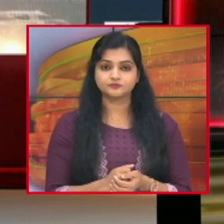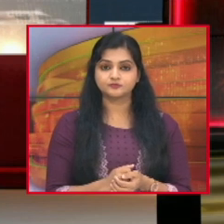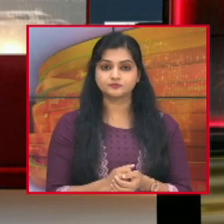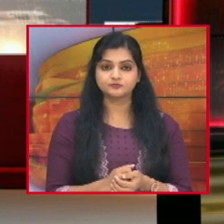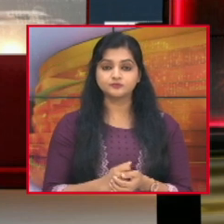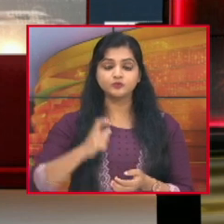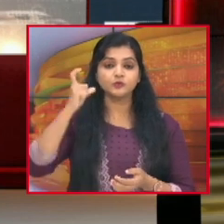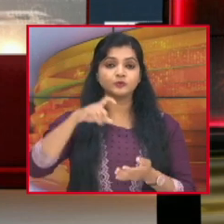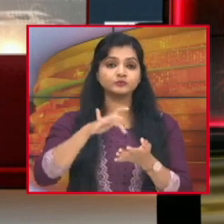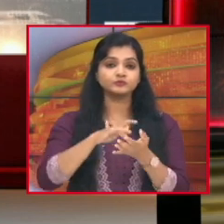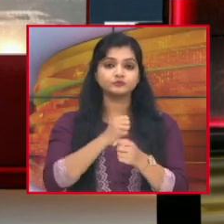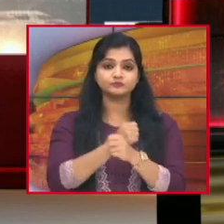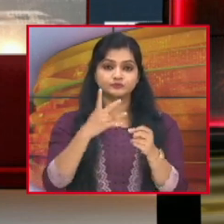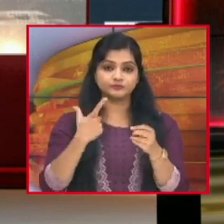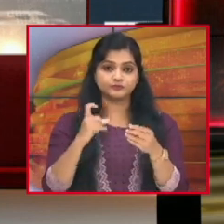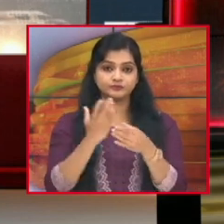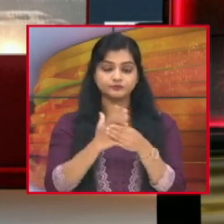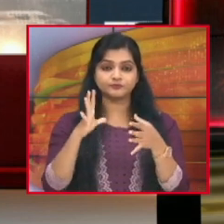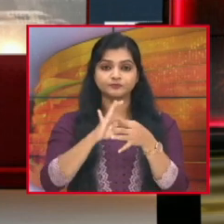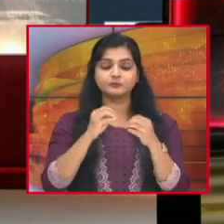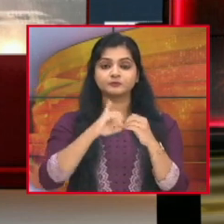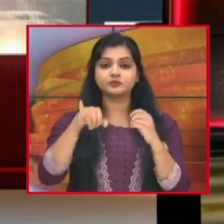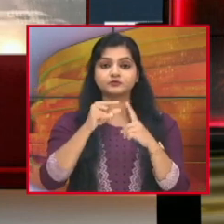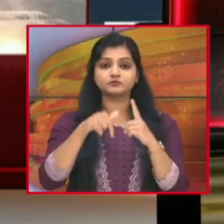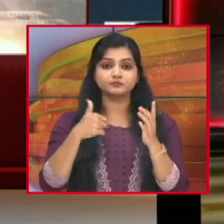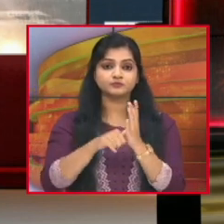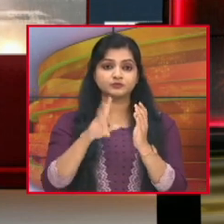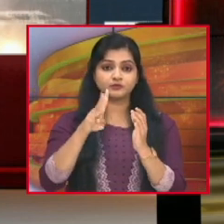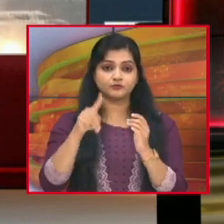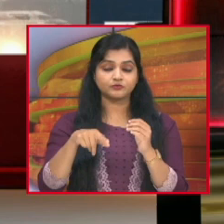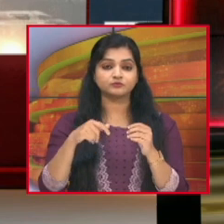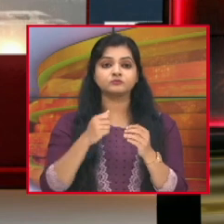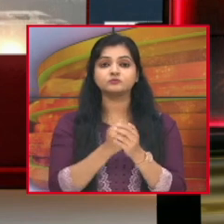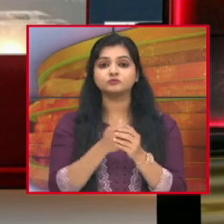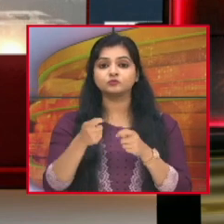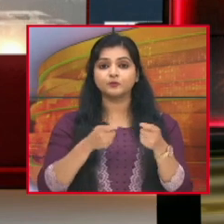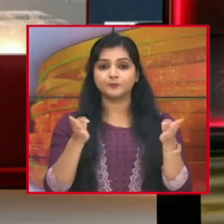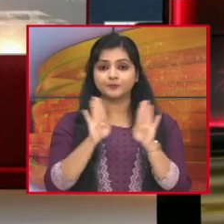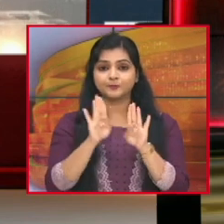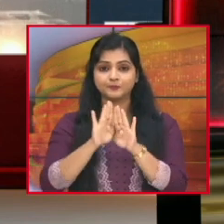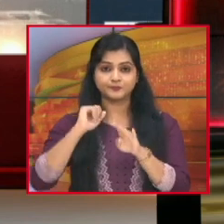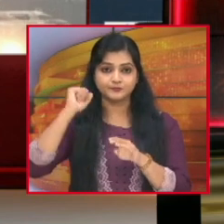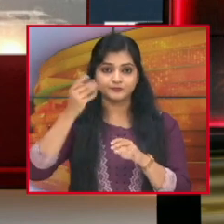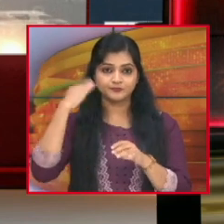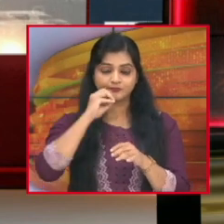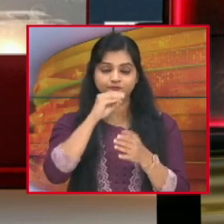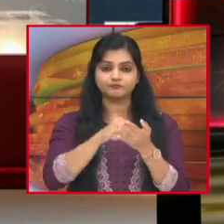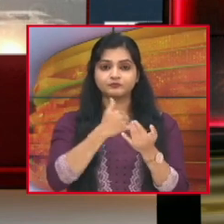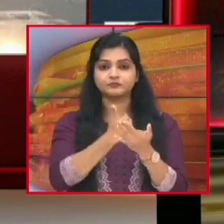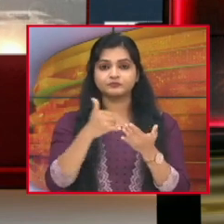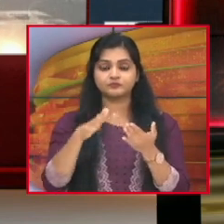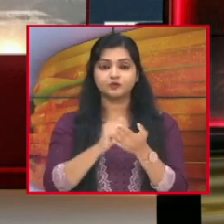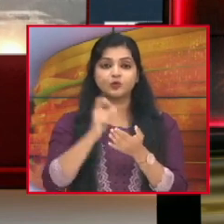നൽകിയത്. കോയമ്പത്തൂർ സ്ഫോടനവുമായി ബന്ധപ്പെട്ട് BJP ഈ മാസം 31 ആഹ്വാനം ചെയ്ത കടയടപ്പ് സമരം മാറ്റിവച്ചു. കോയമ്പത്തൂരിൽ മുഴുവൻ കടകളും